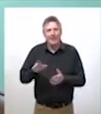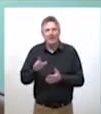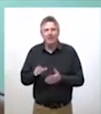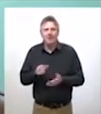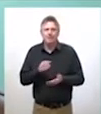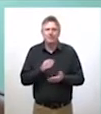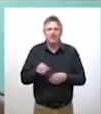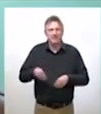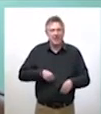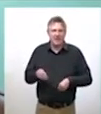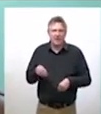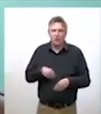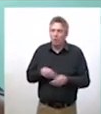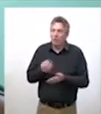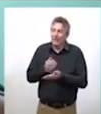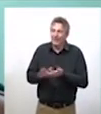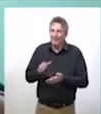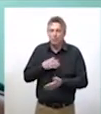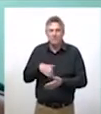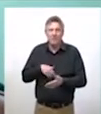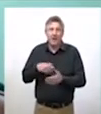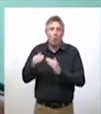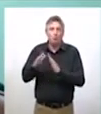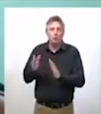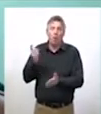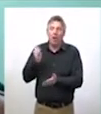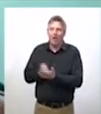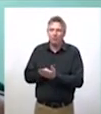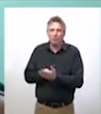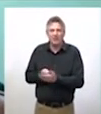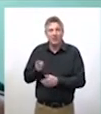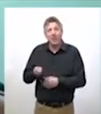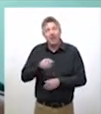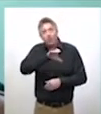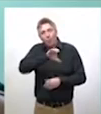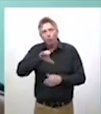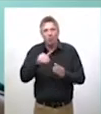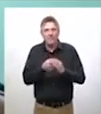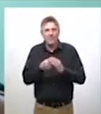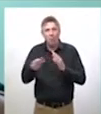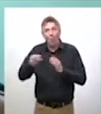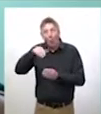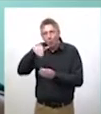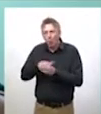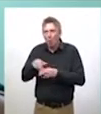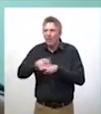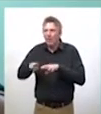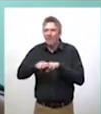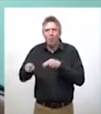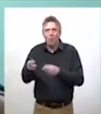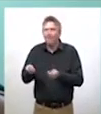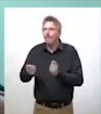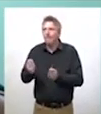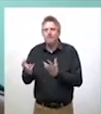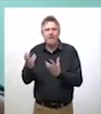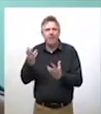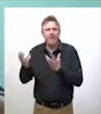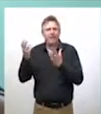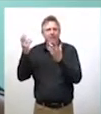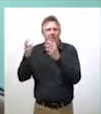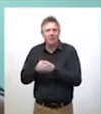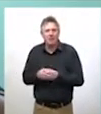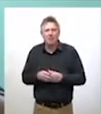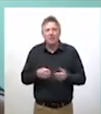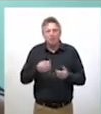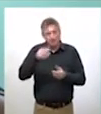au directeur du Crédit municipal qui par ailleurs avait fait pour 100 000 € de travaux de remise en état du logement de fonction au sein de